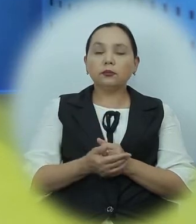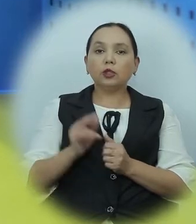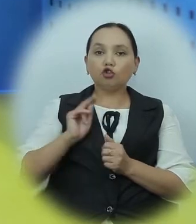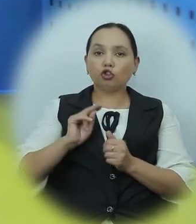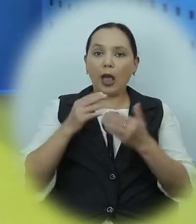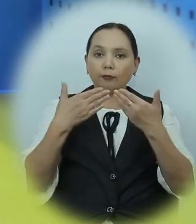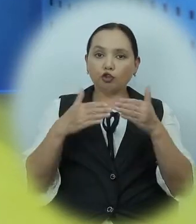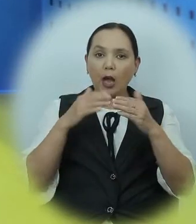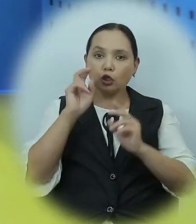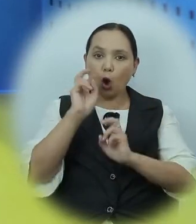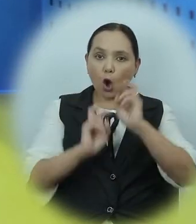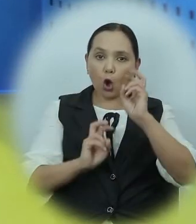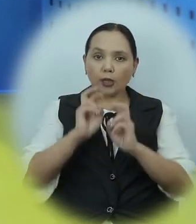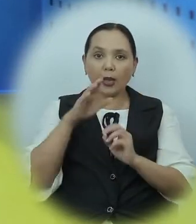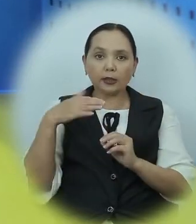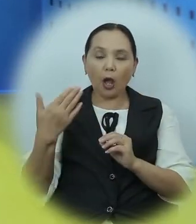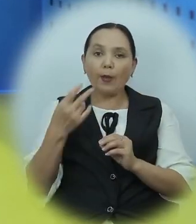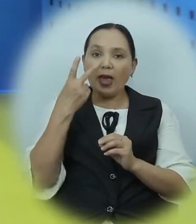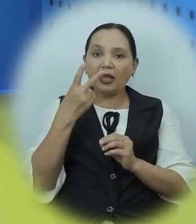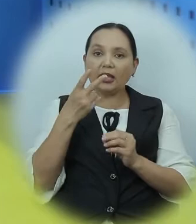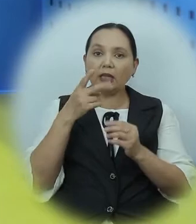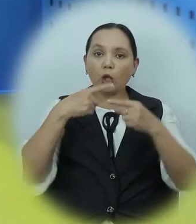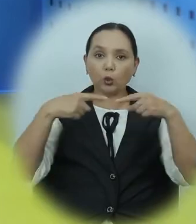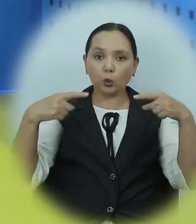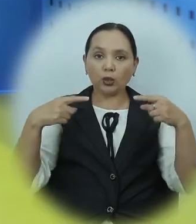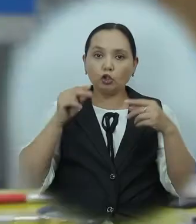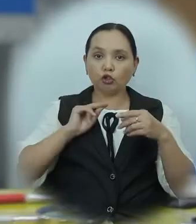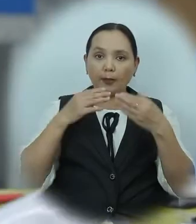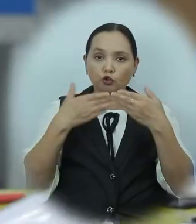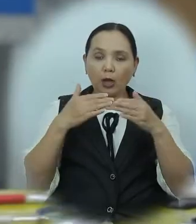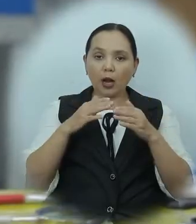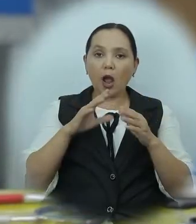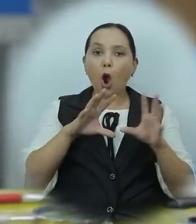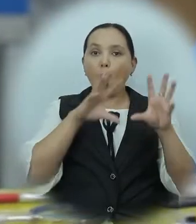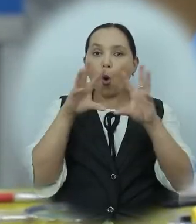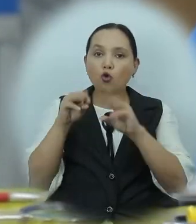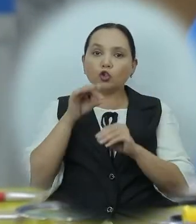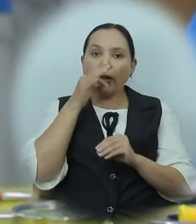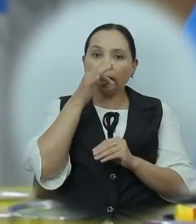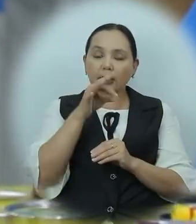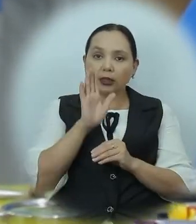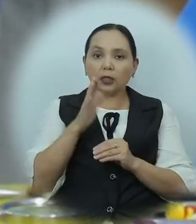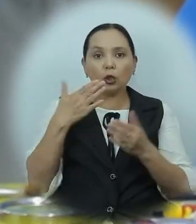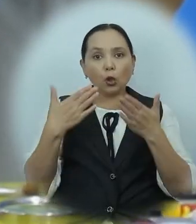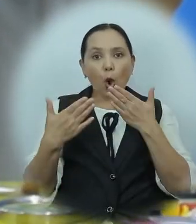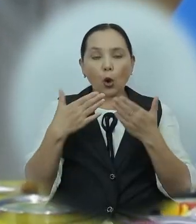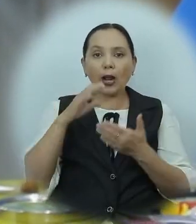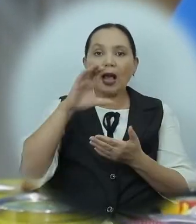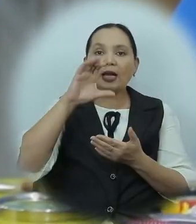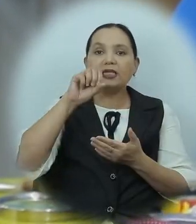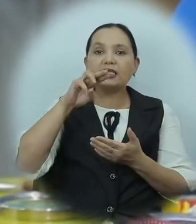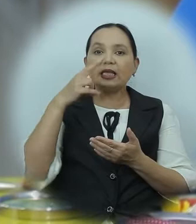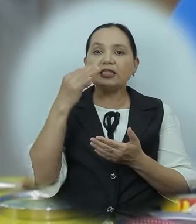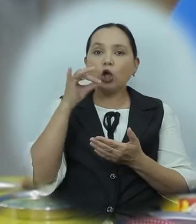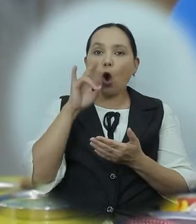ishlab chiqarish korxonalari tomonidan ikkita turda ishlab chiqariladi. Ko'chma deyiladi yoki statsionar